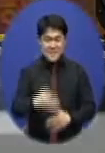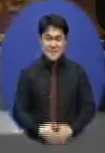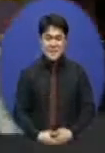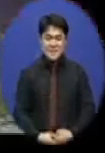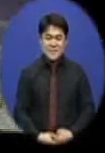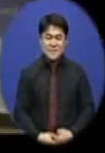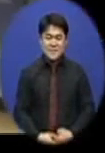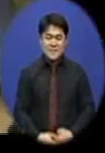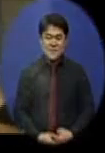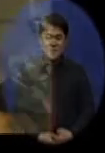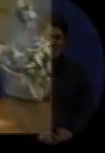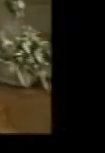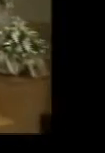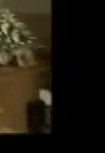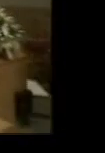주세요.